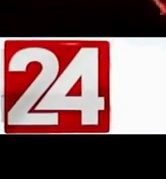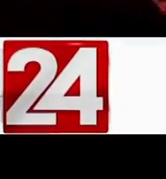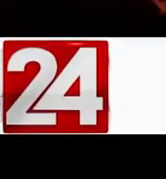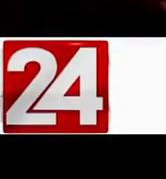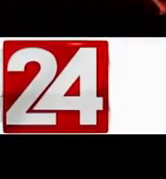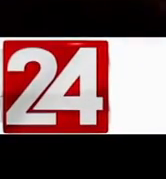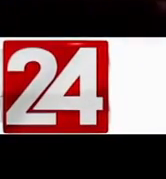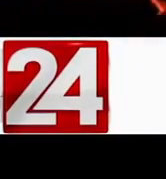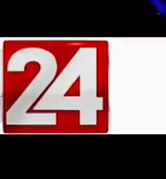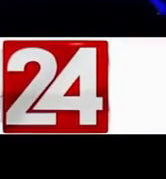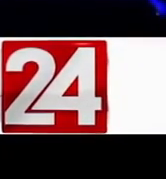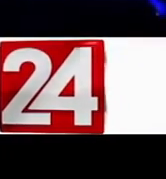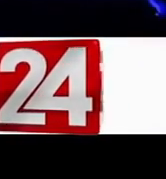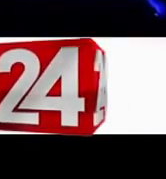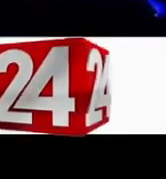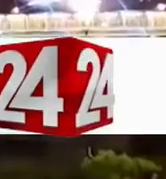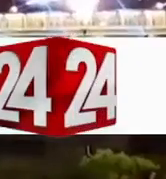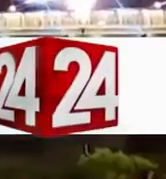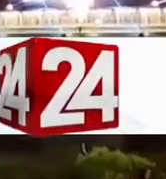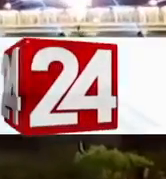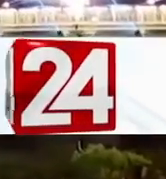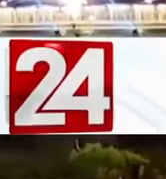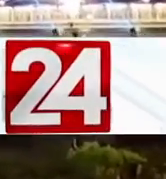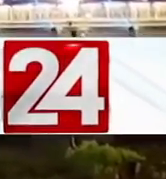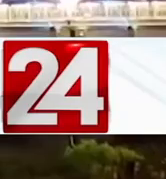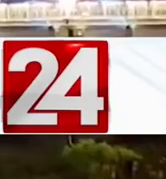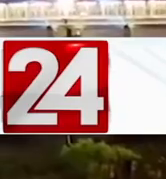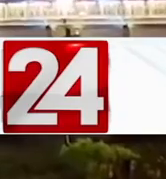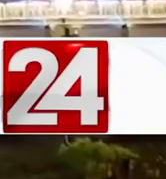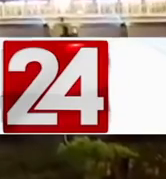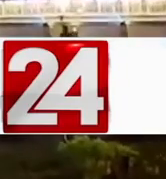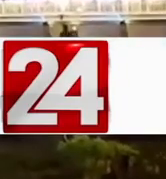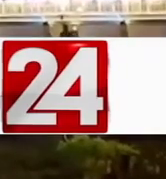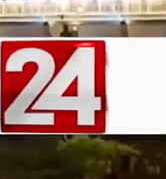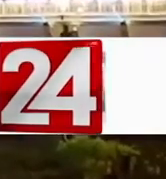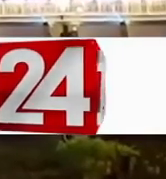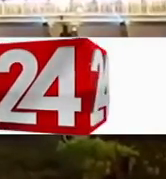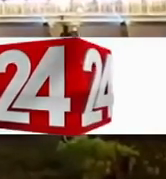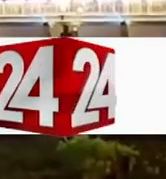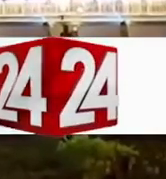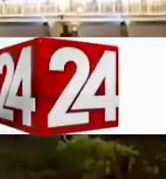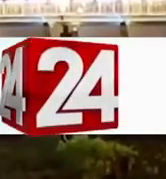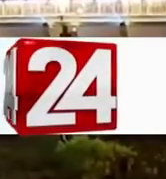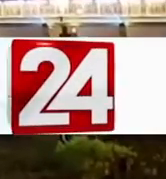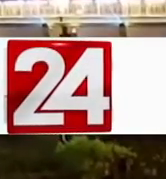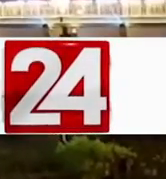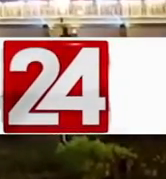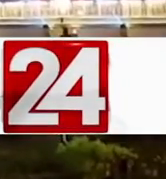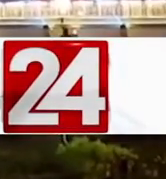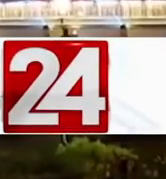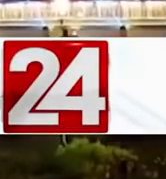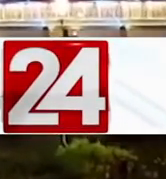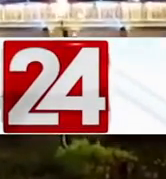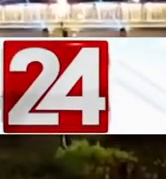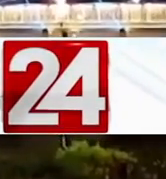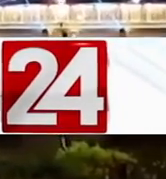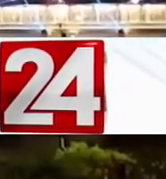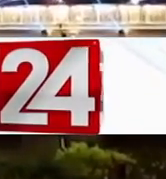ang pinailawang tulay sa Pasig at Quezon City na simbolo ng Pasko, malapit na ring